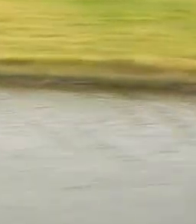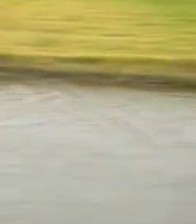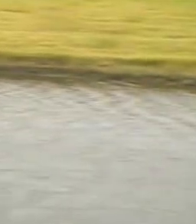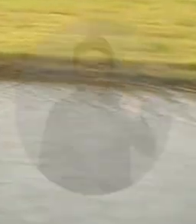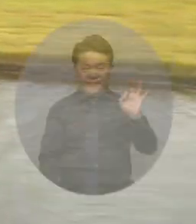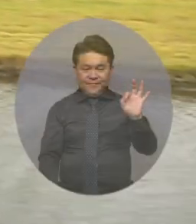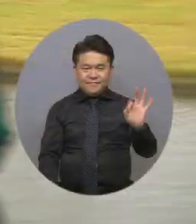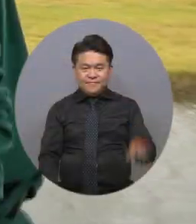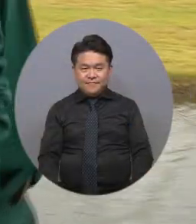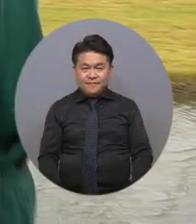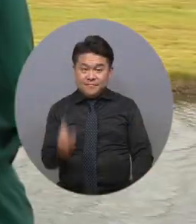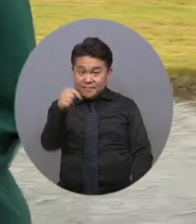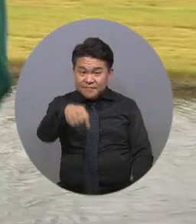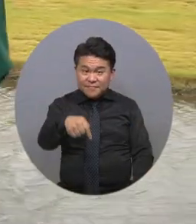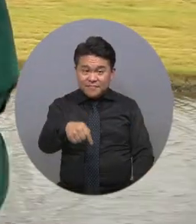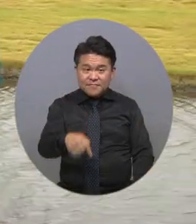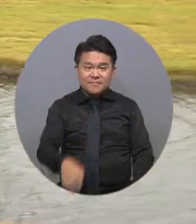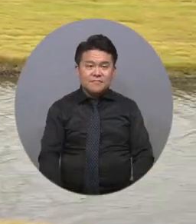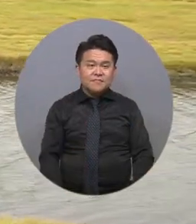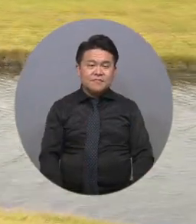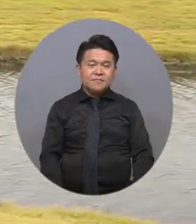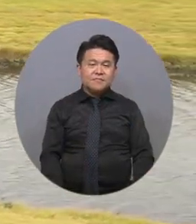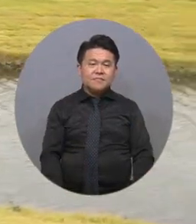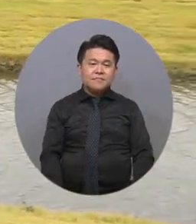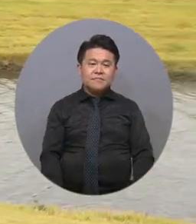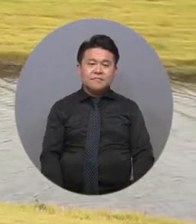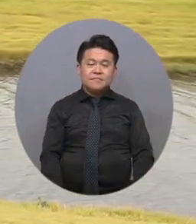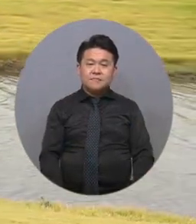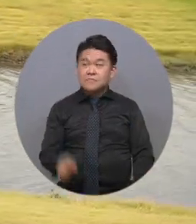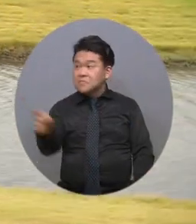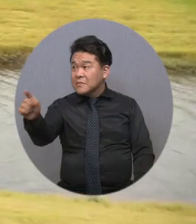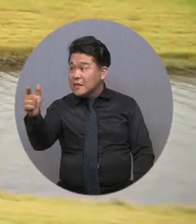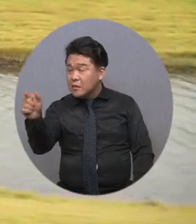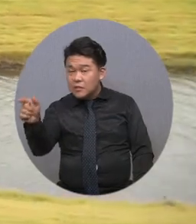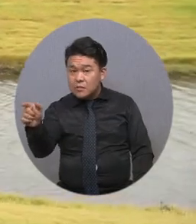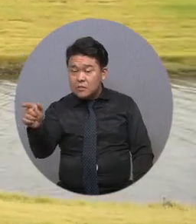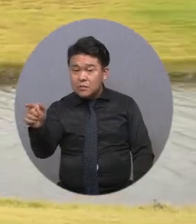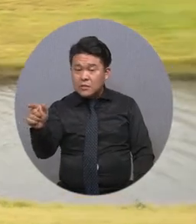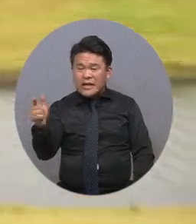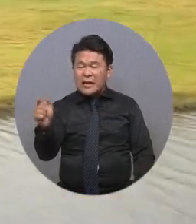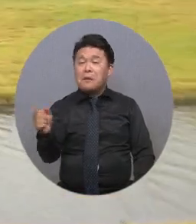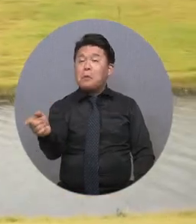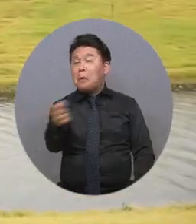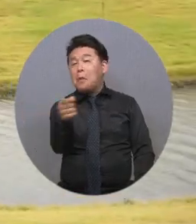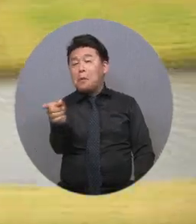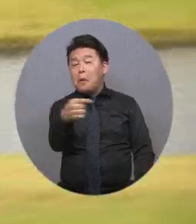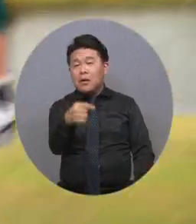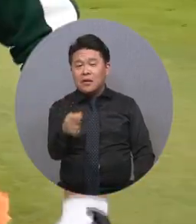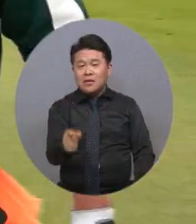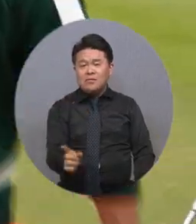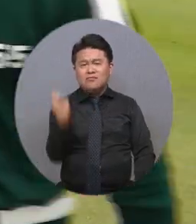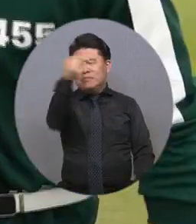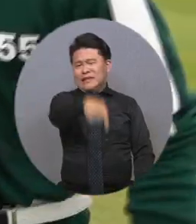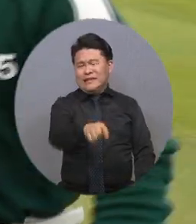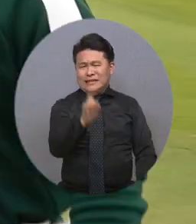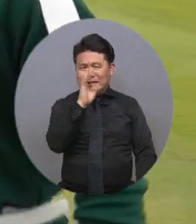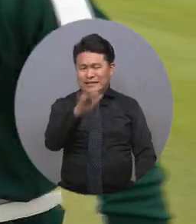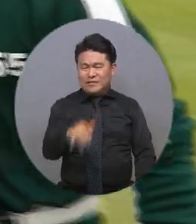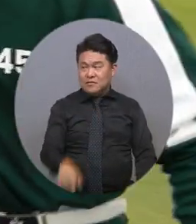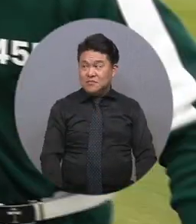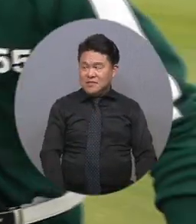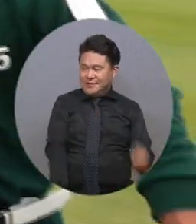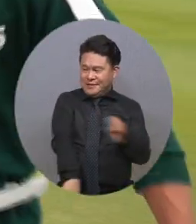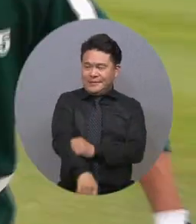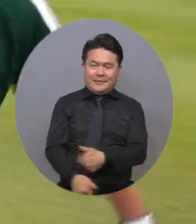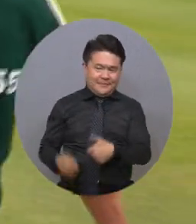올라갔어? 네. 아니 올라 올릴 수 없고 저기다 해놨으면 그린이 여기 아니야? 그렇지 조끼를 어떻게 쳐 하여튼 잘 찾았지